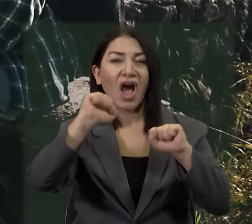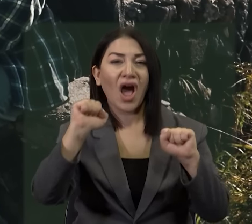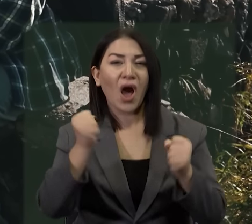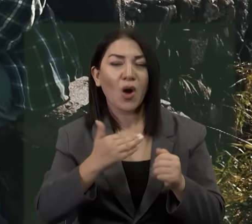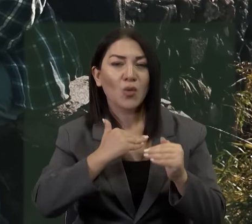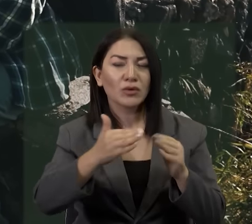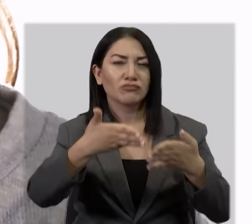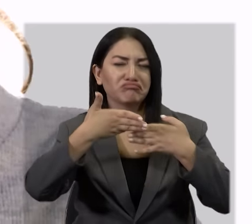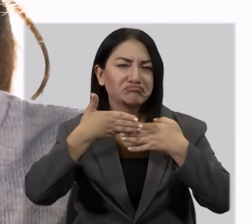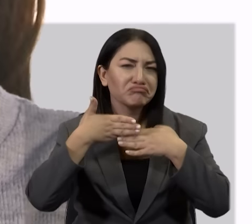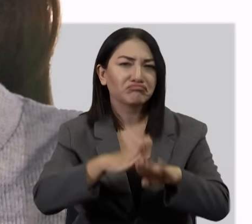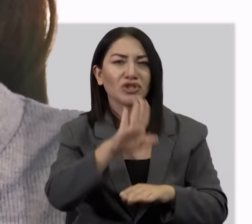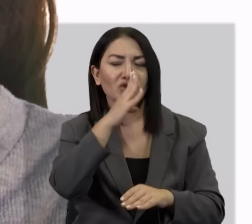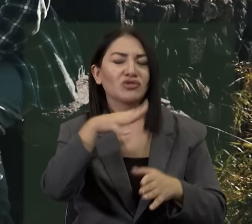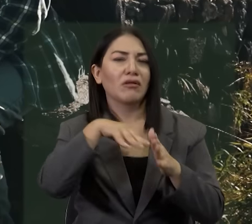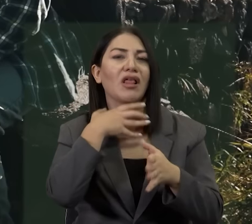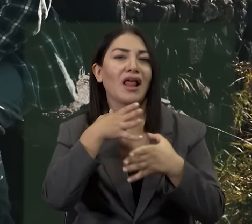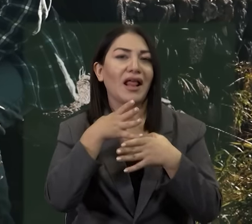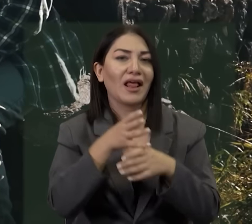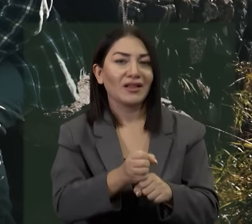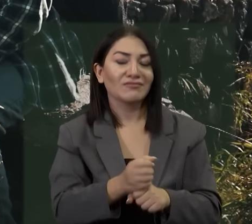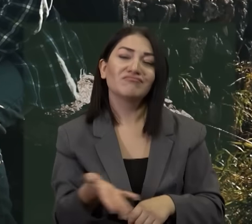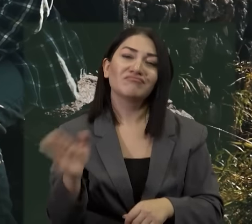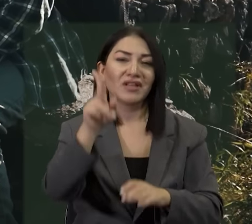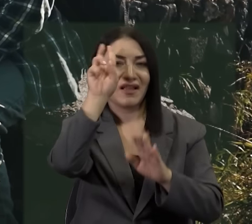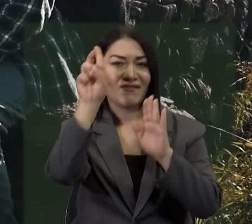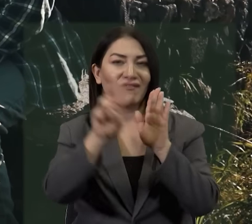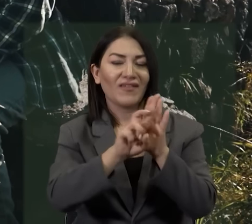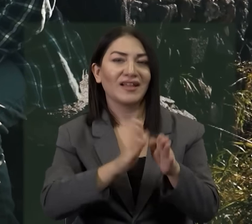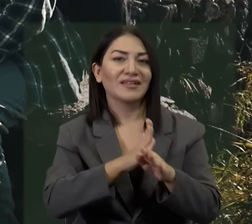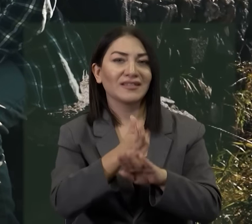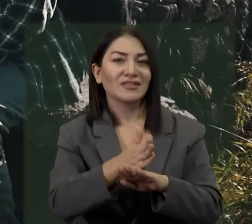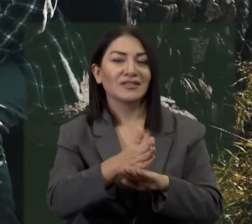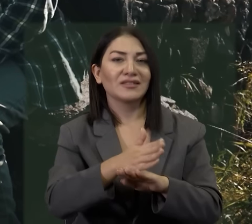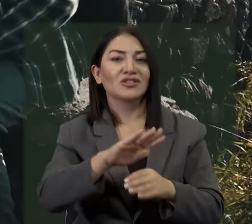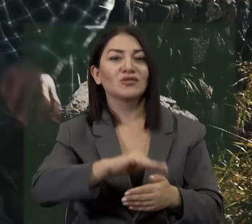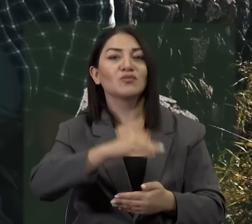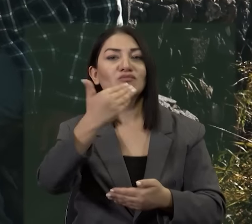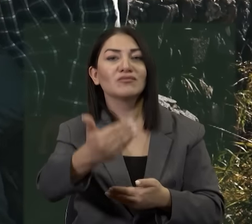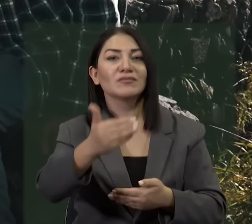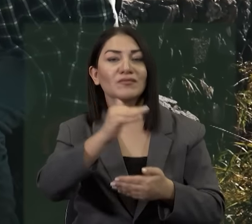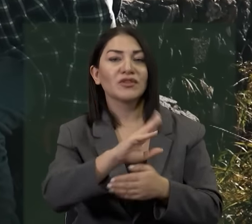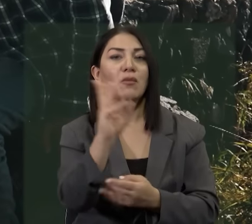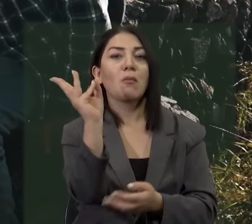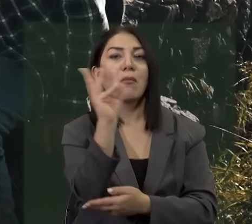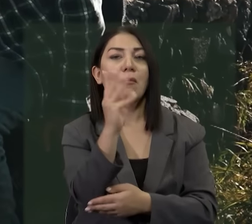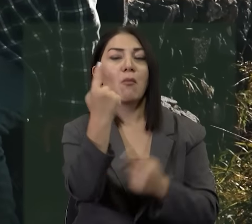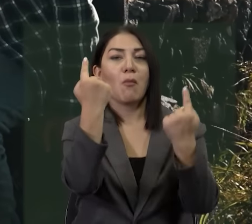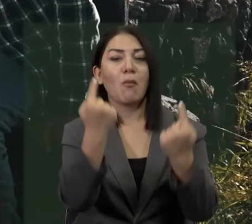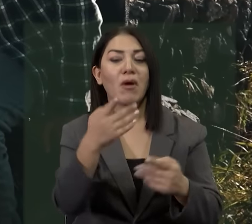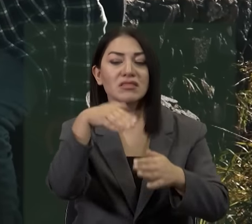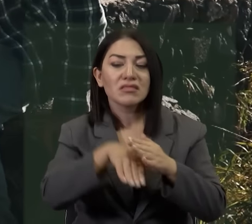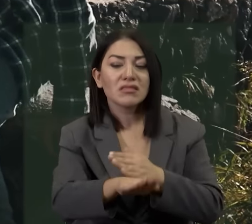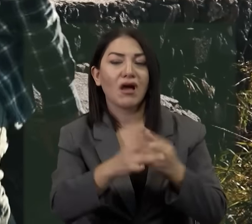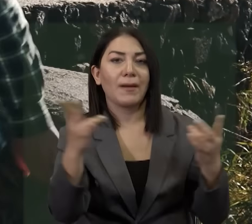սառույցը կոտրվում է, իսկ թշնամին խեղդվում։ Լավ երեխեք, եկեք արդեն վանք մտնենք, սնդուկը պետք է մոմակալի